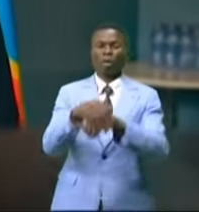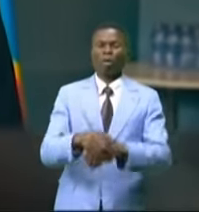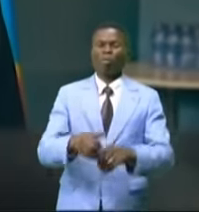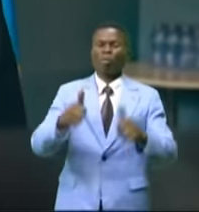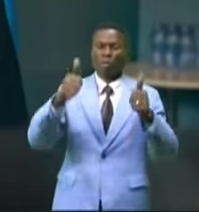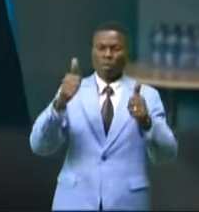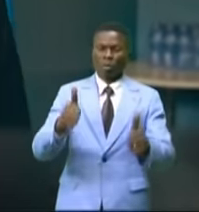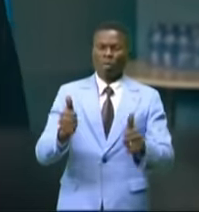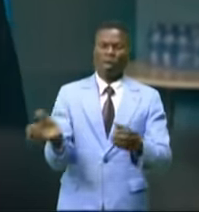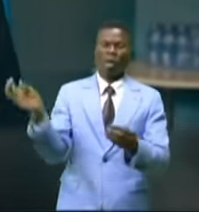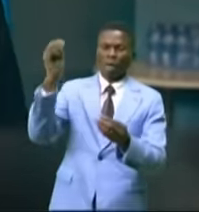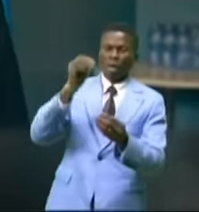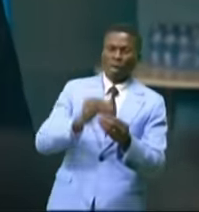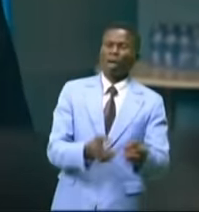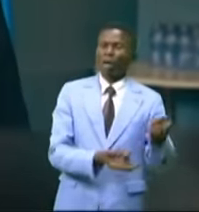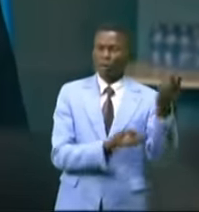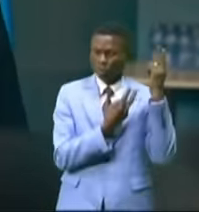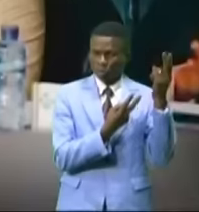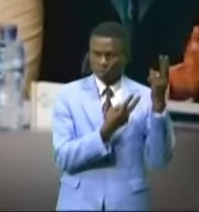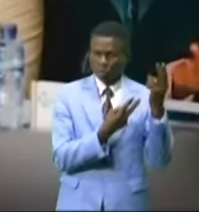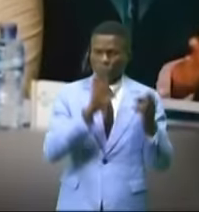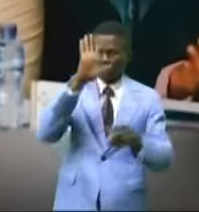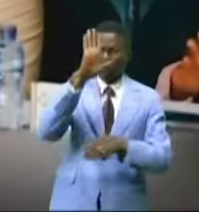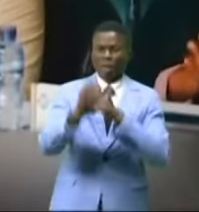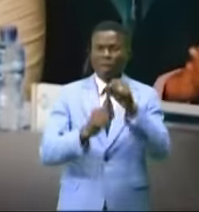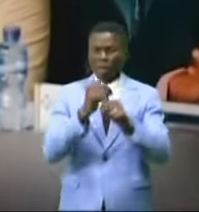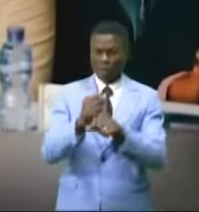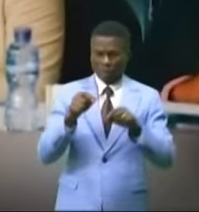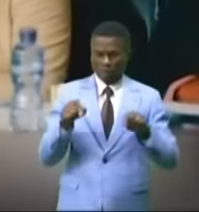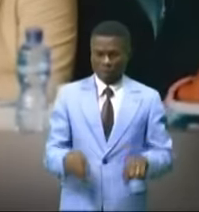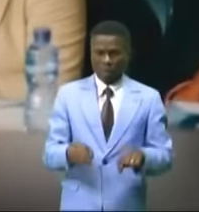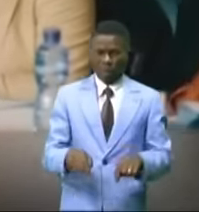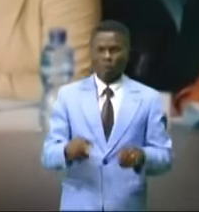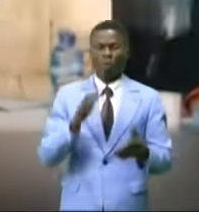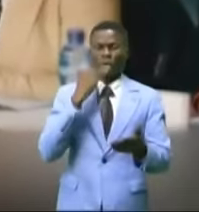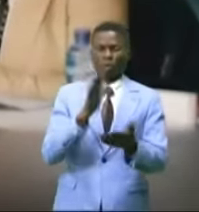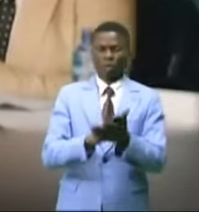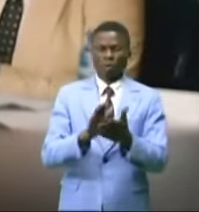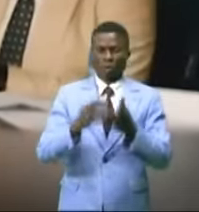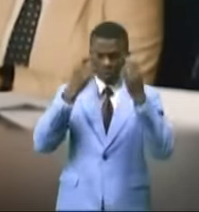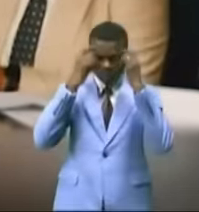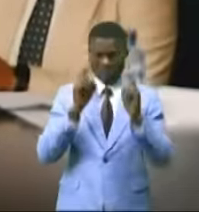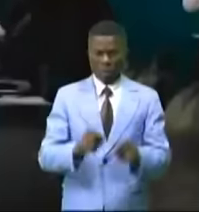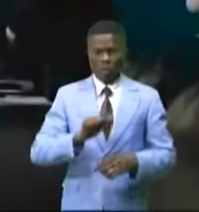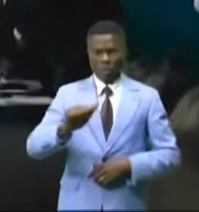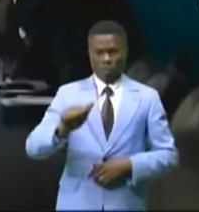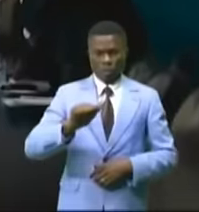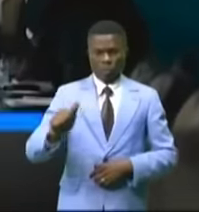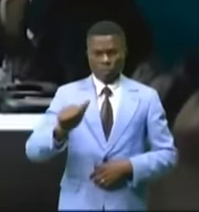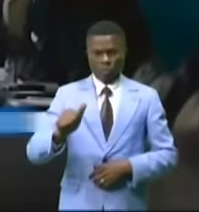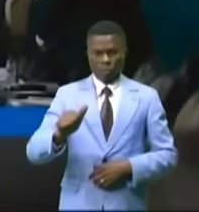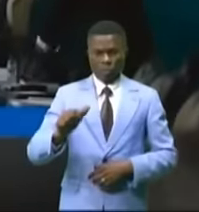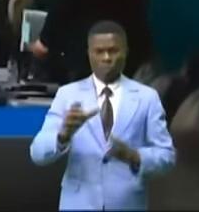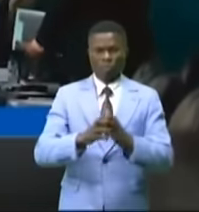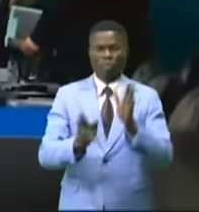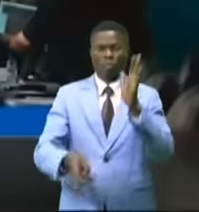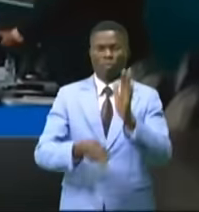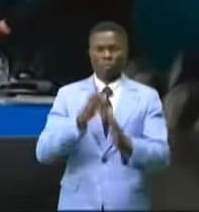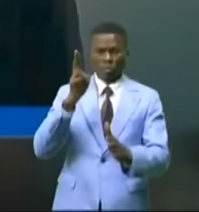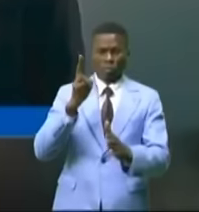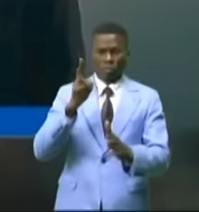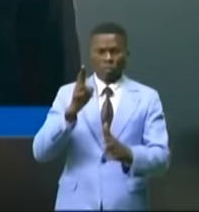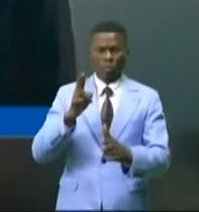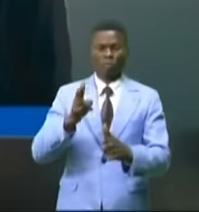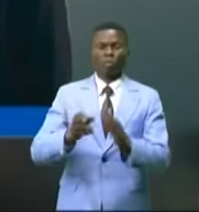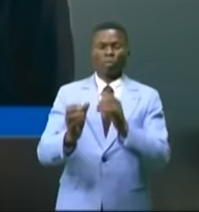positivement à ajouter de la valeur à ce quinquennat. Elle s'est engagée désormais, avec ses 12 ans